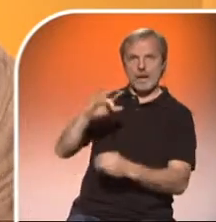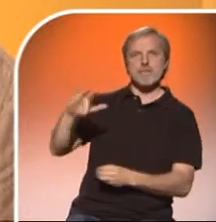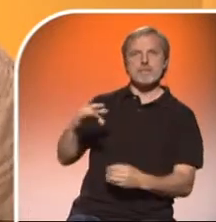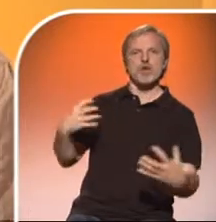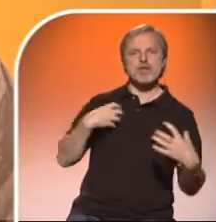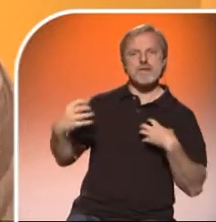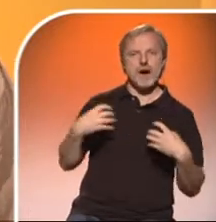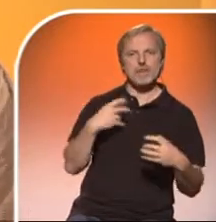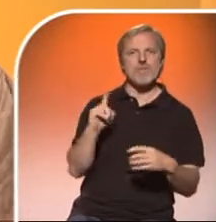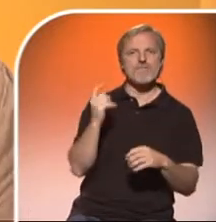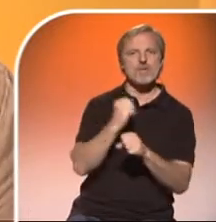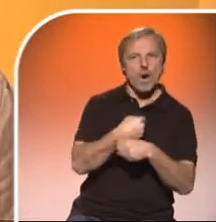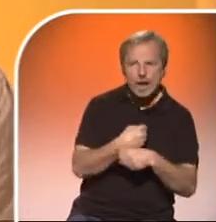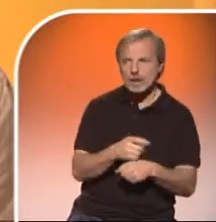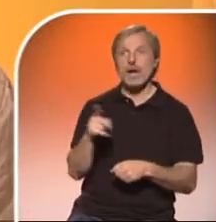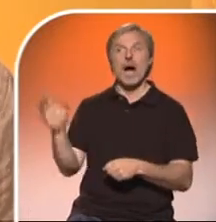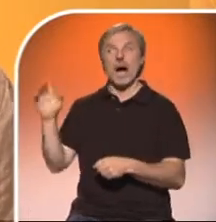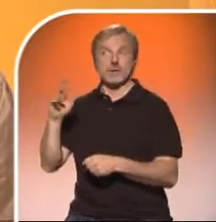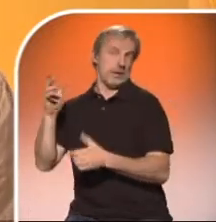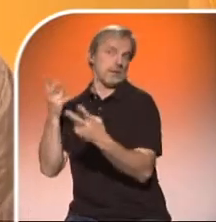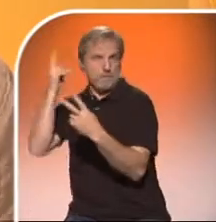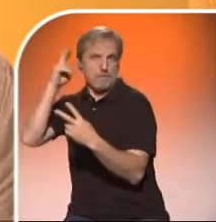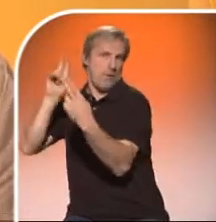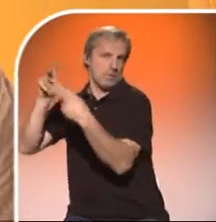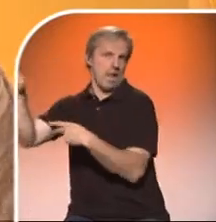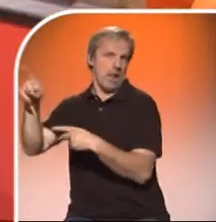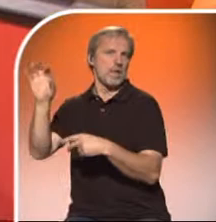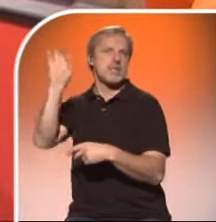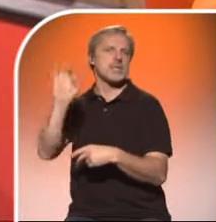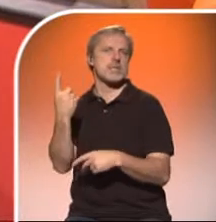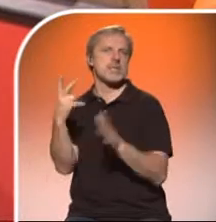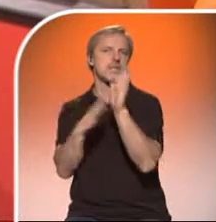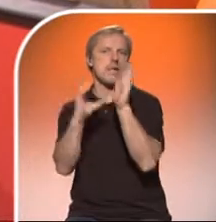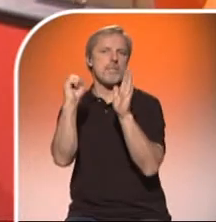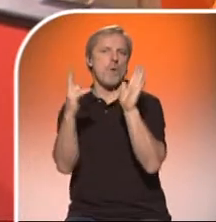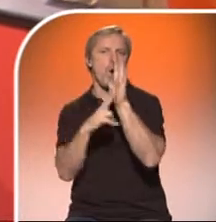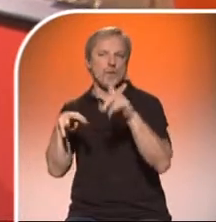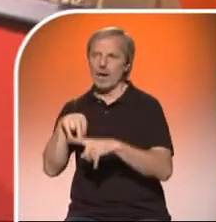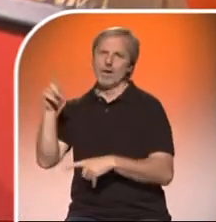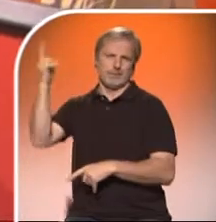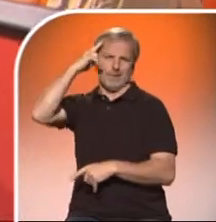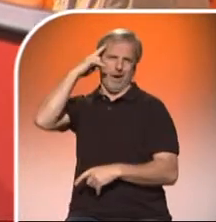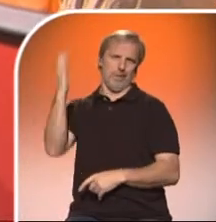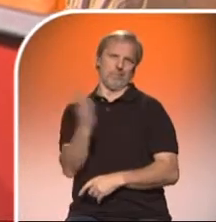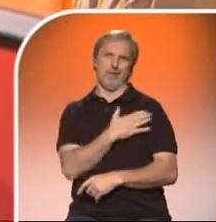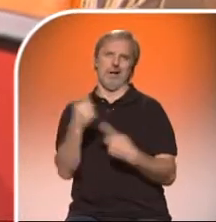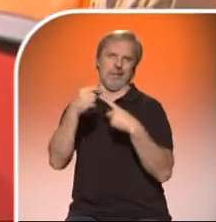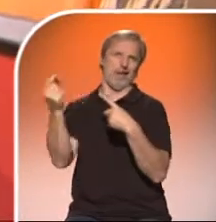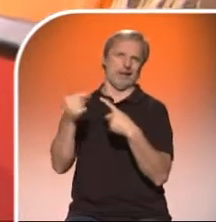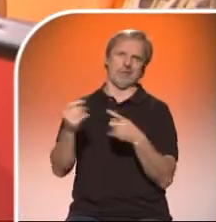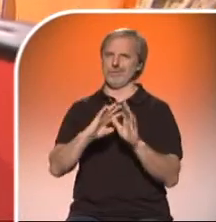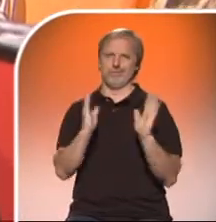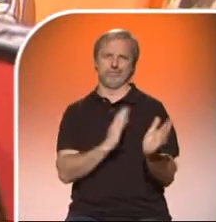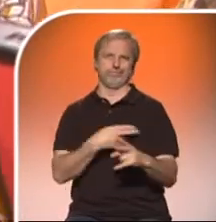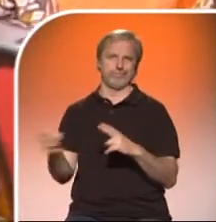prostě jí maličko poznat a je to fajn holka, která prostě je pro srandu a je s ní fajn. Já myslím, že určitě